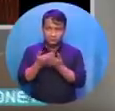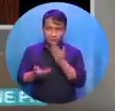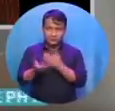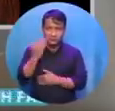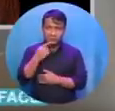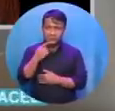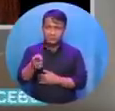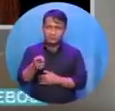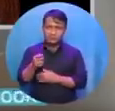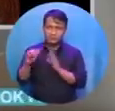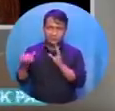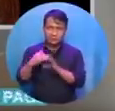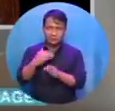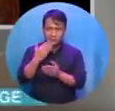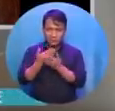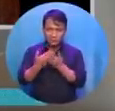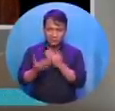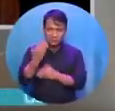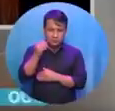sa inyo, Ma'am Eileen.